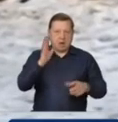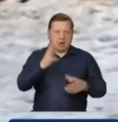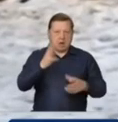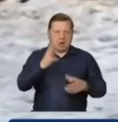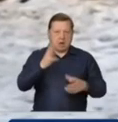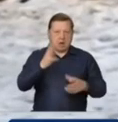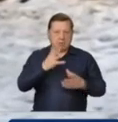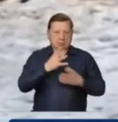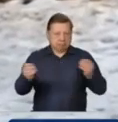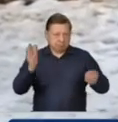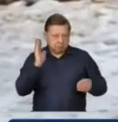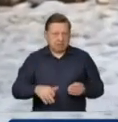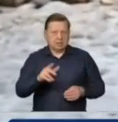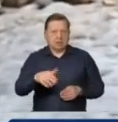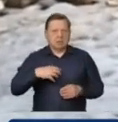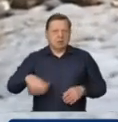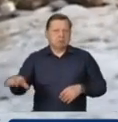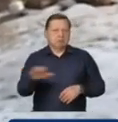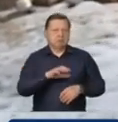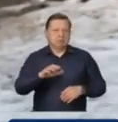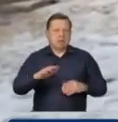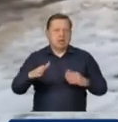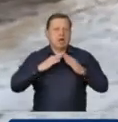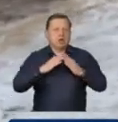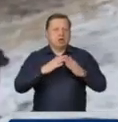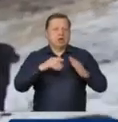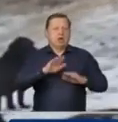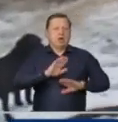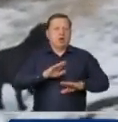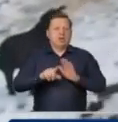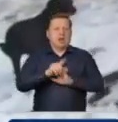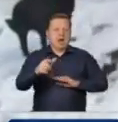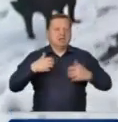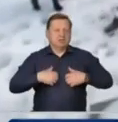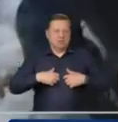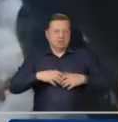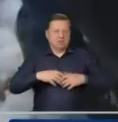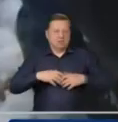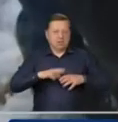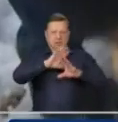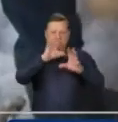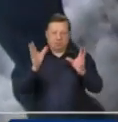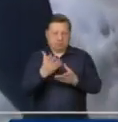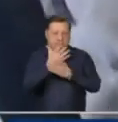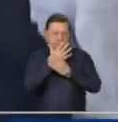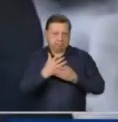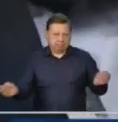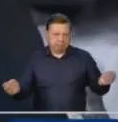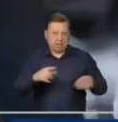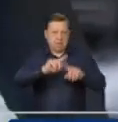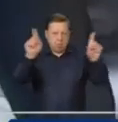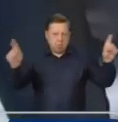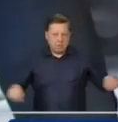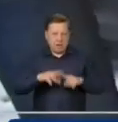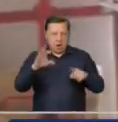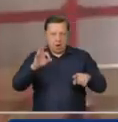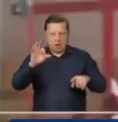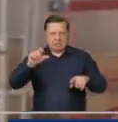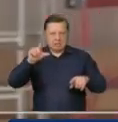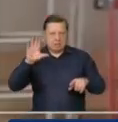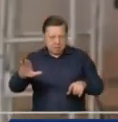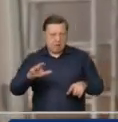Pomorskiem ktoś okradł budowę schroniska dla zwierząt. Zginęły narzędzia i materiały budowlane, w tym stos płyt OSB, które są głównym